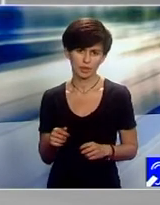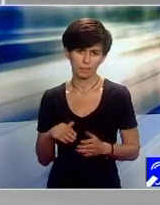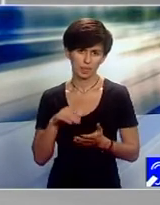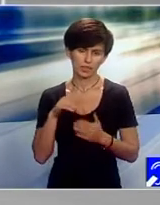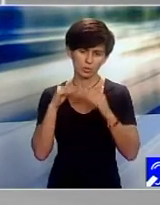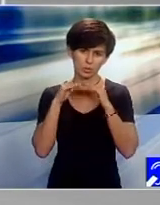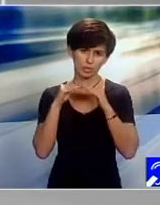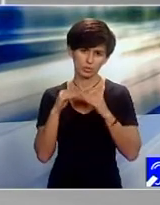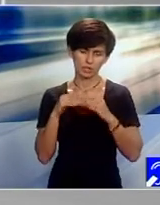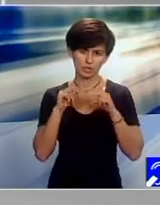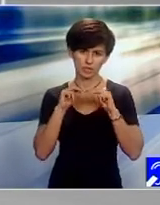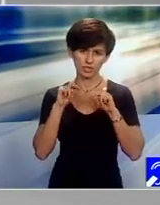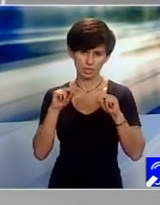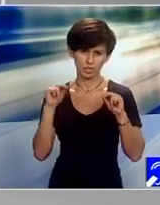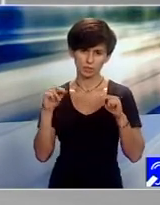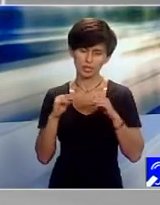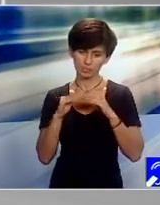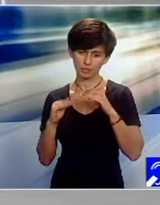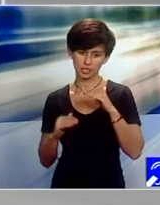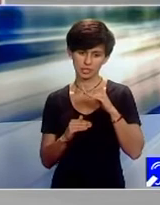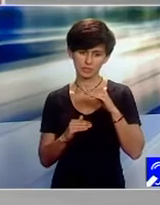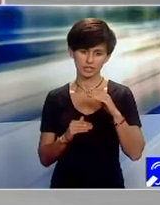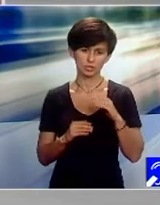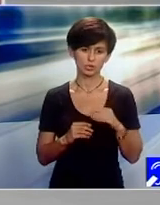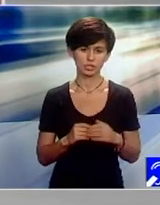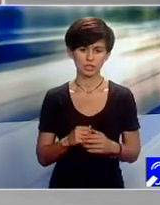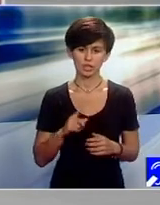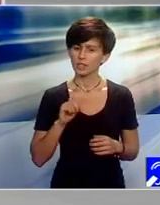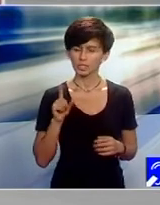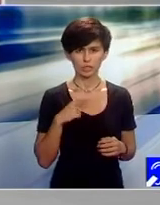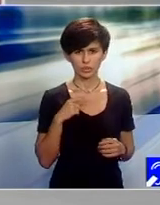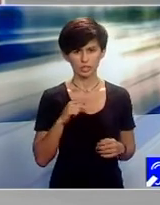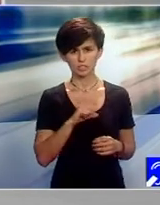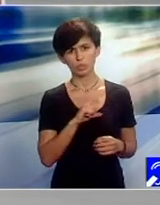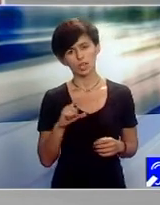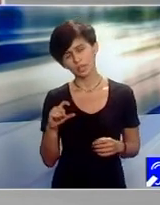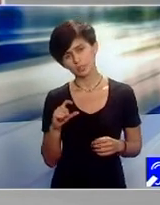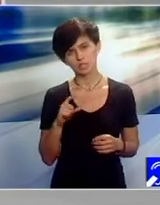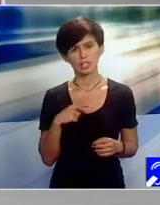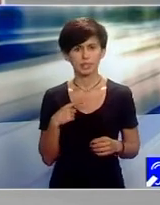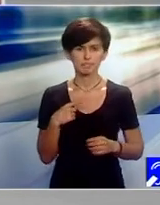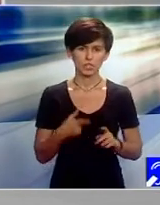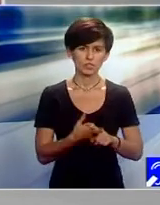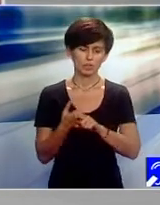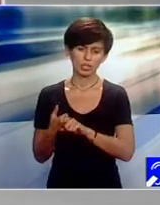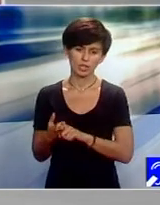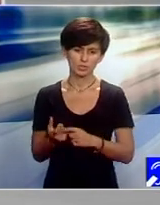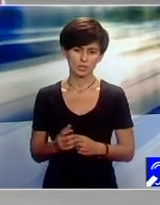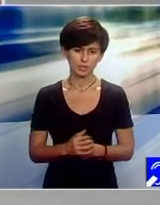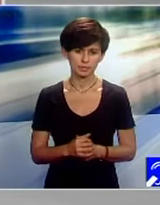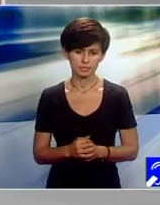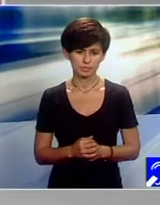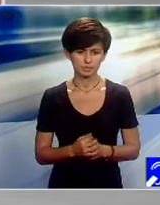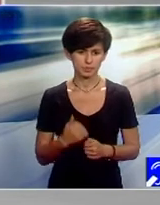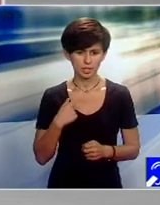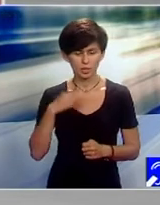de educație mai scăzut. Dar, din nou, subliniez, nu este o cauzalitate, este o corelație. Am